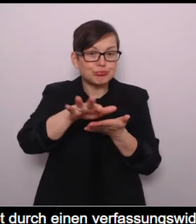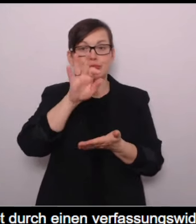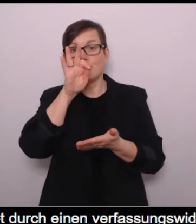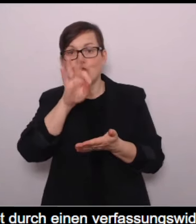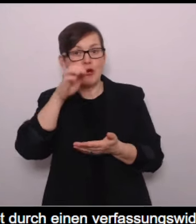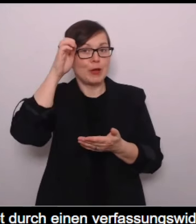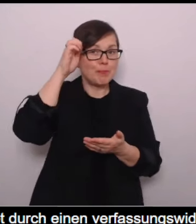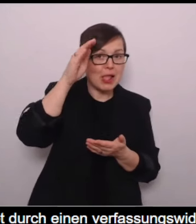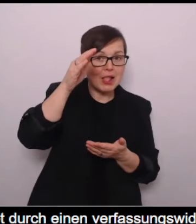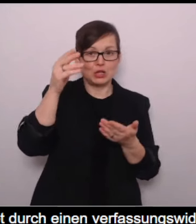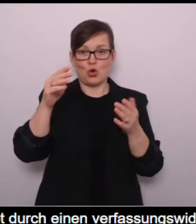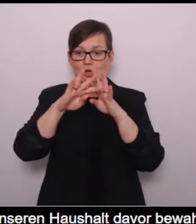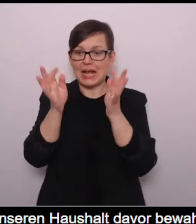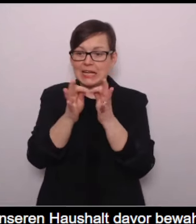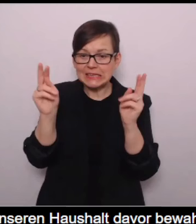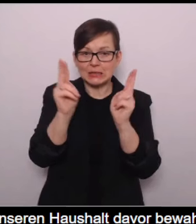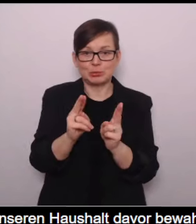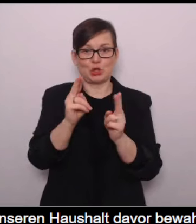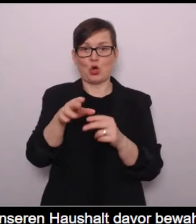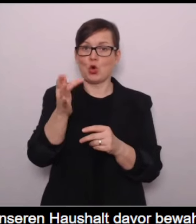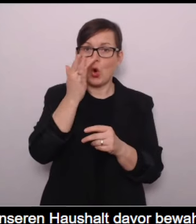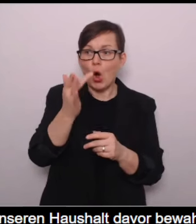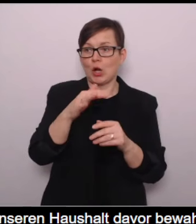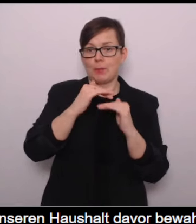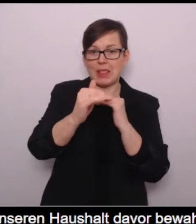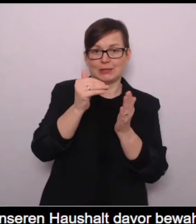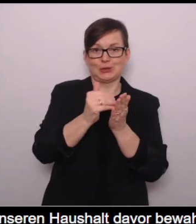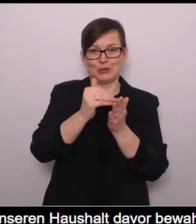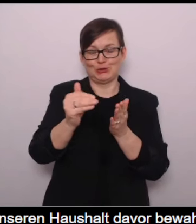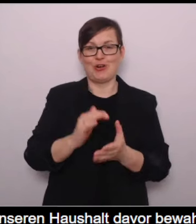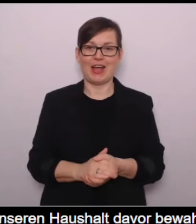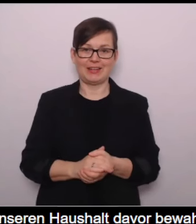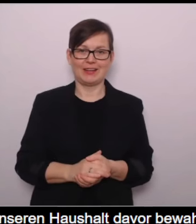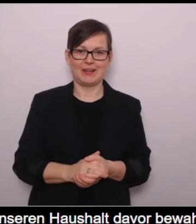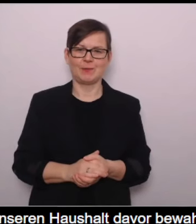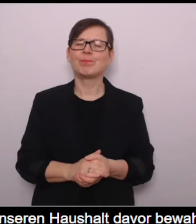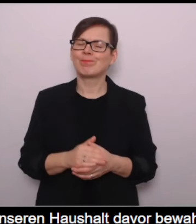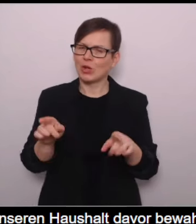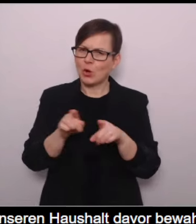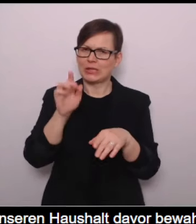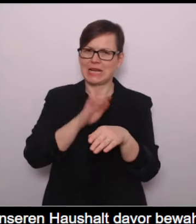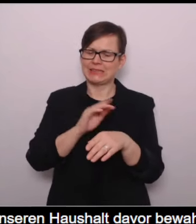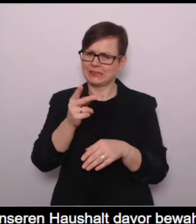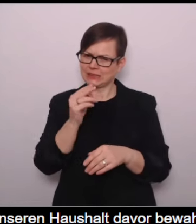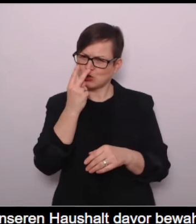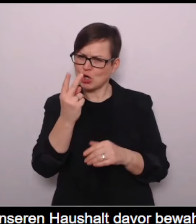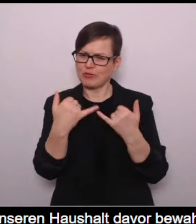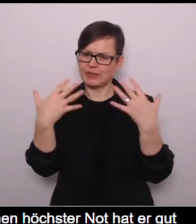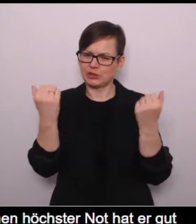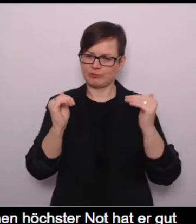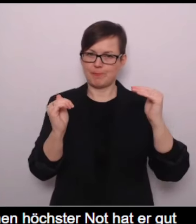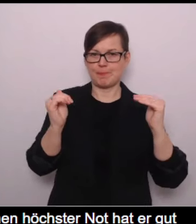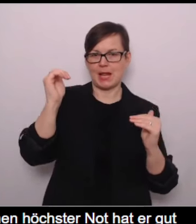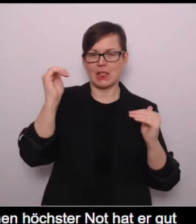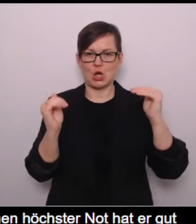du mehr Kita-Erzieher. Du brauchst du mehr Ausbau, Geld investieren in die Ganztagesbetreuung, Hortplätze und